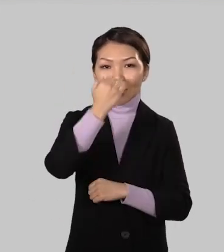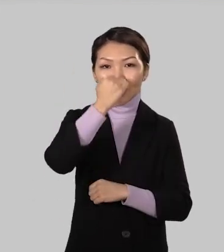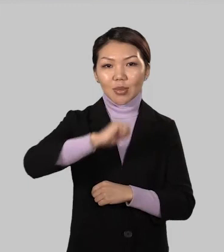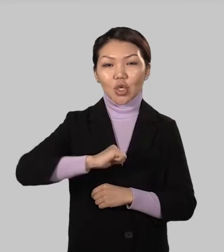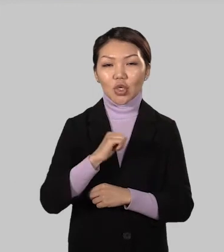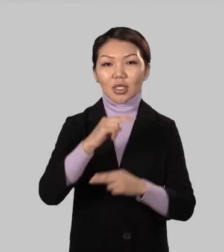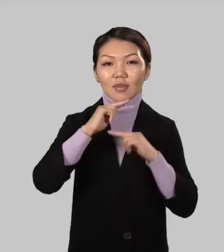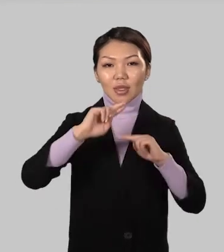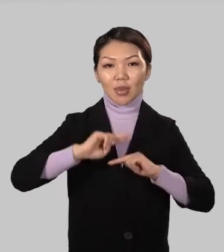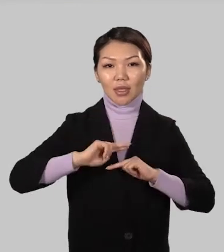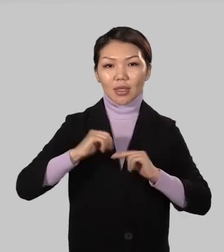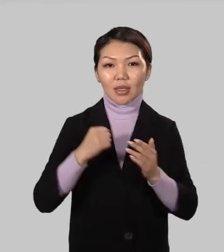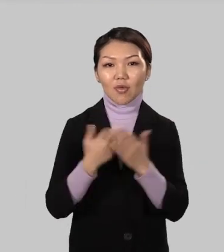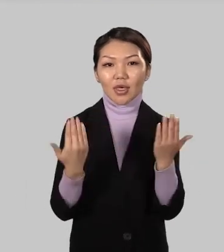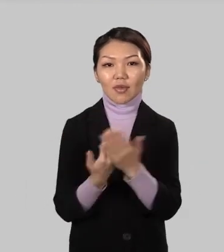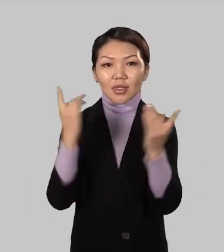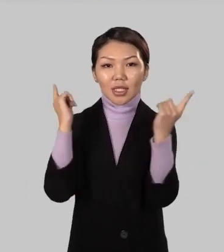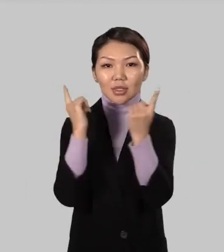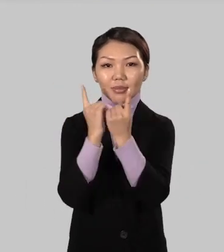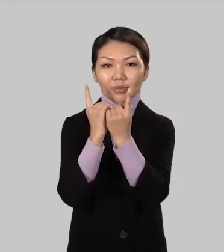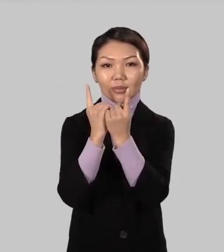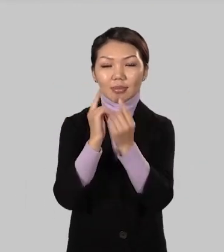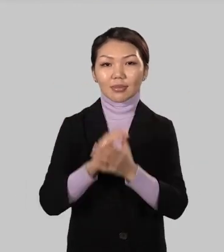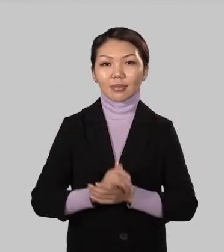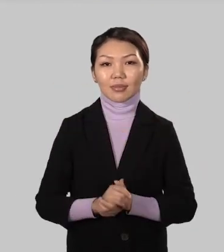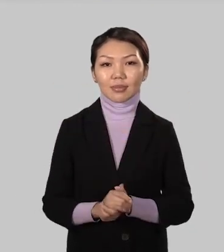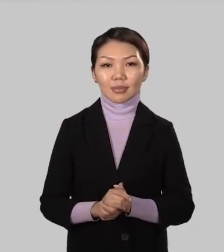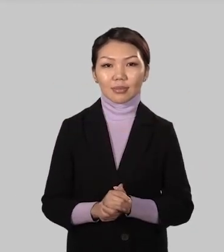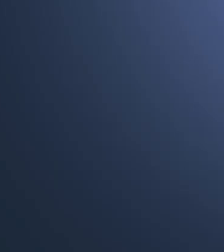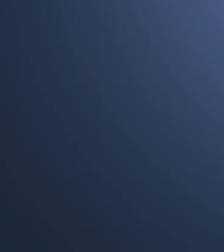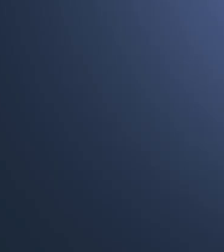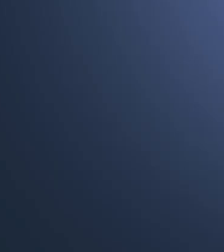спасибо друзья за внимание до новых встреч